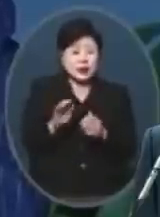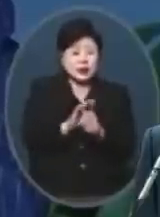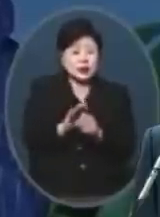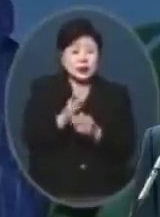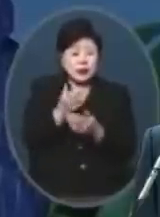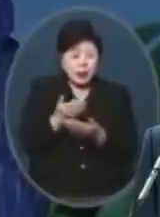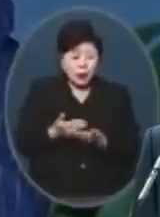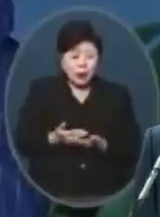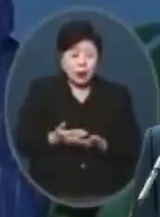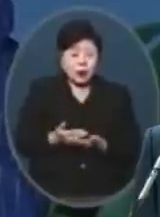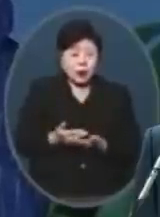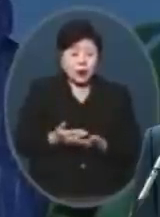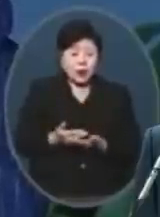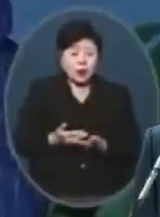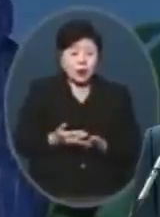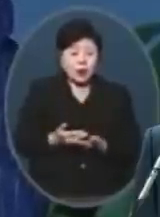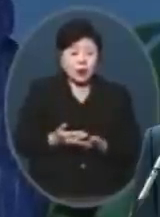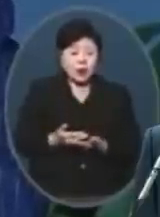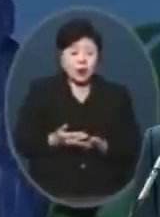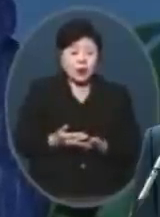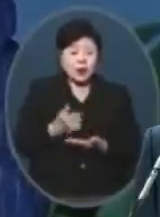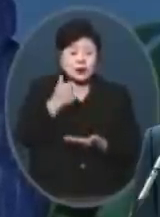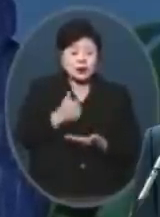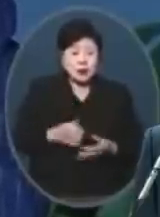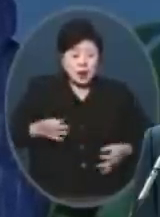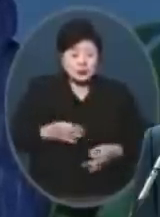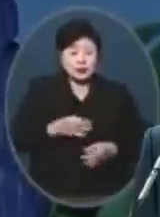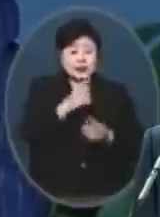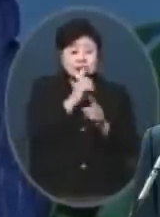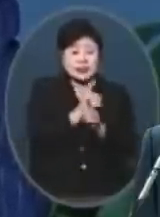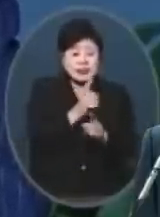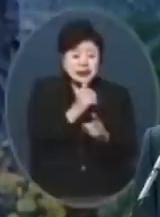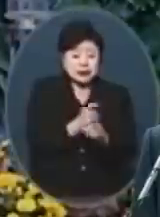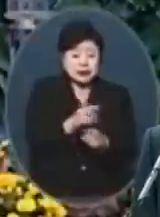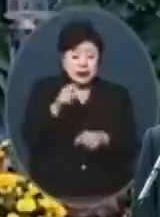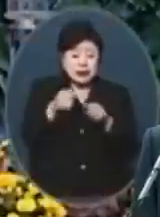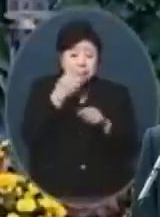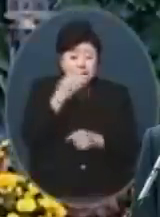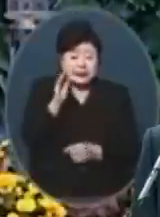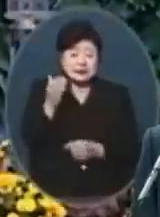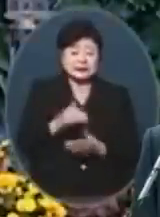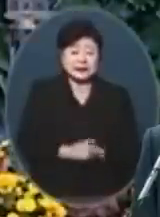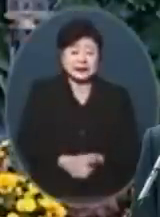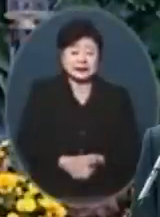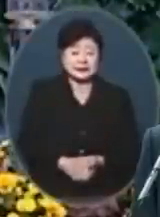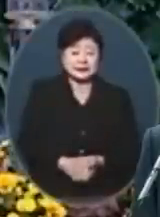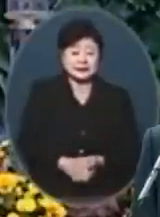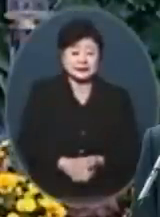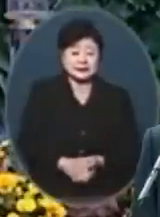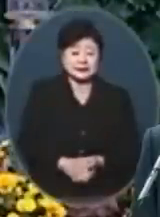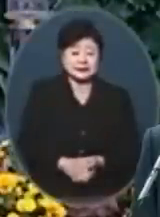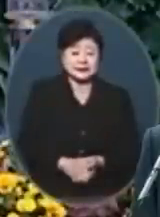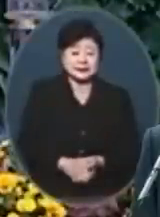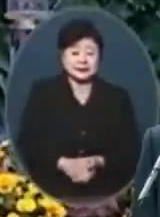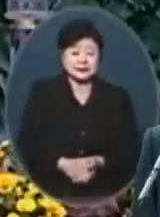받고 죄와 불의를 이기고 나갈 수 있는 것입니다.